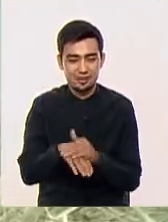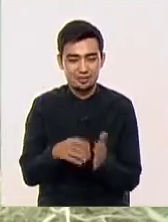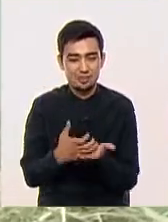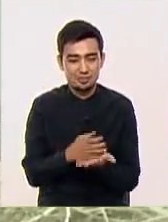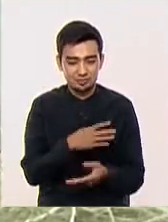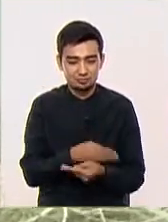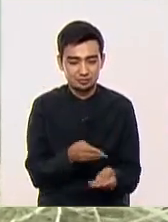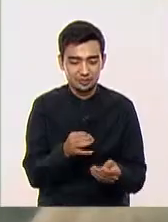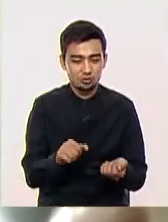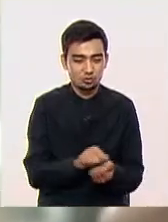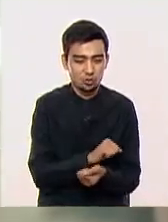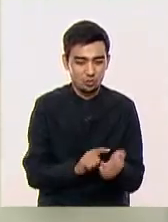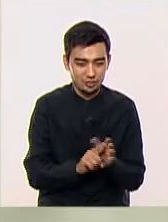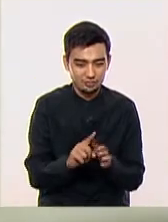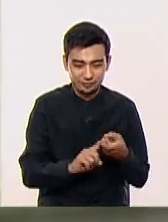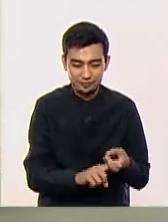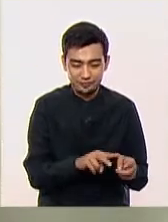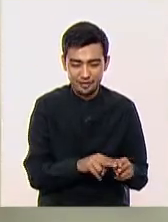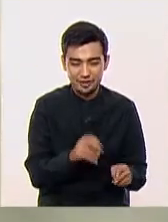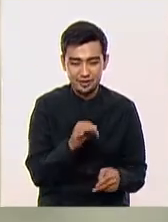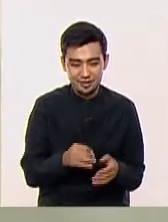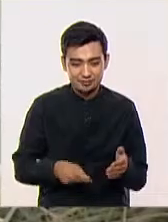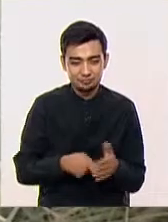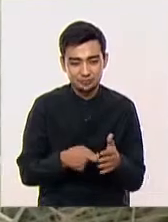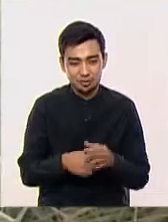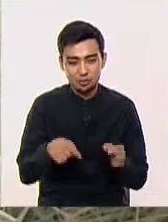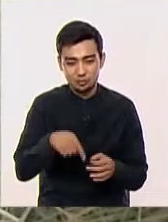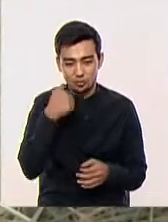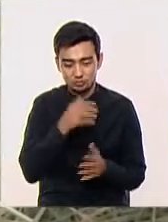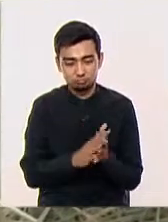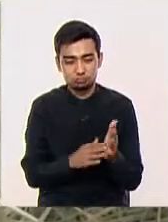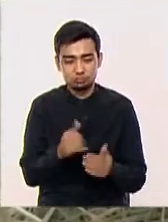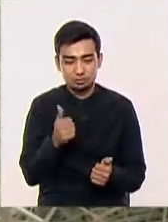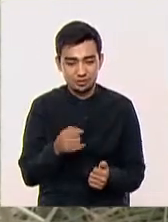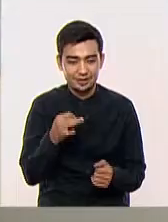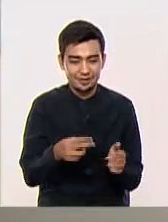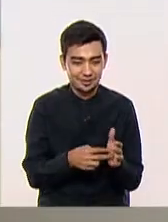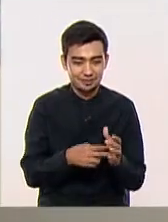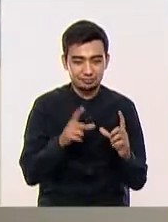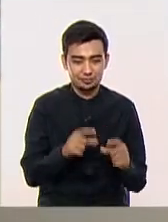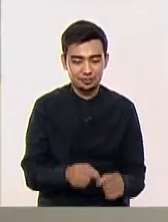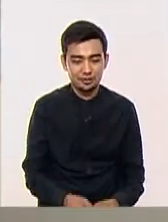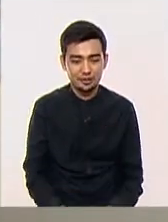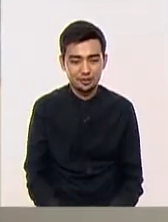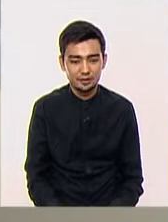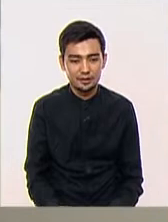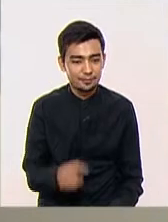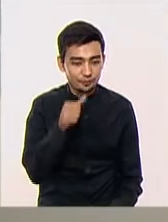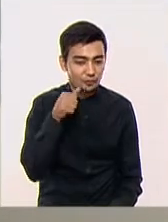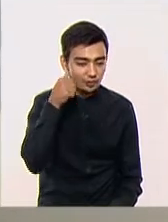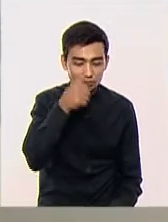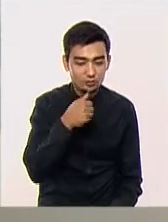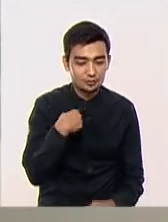повлияла и засуха в Приоралье. А вот в этом году на пастбищах трава растет хорошо, да и цены на фураж стали ниже.